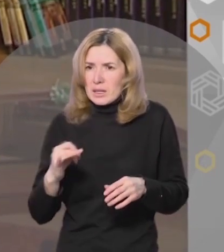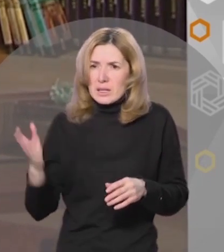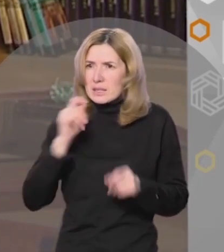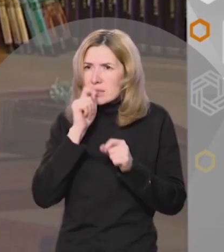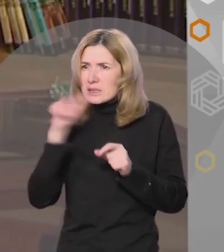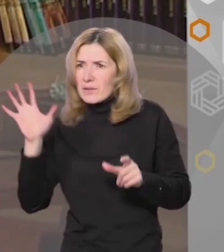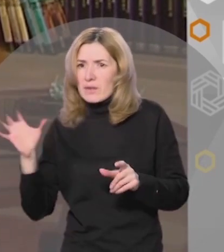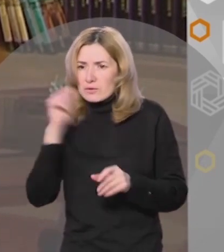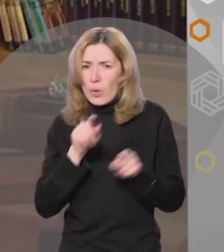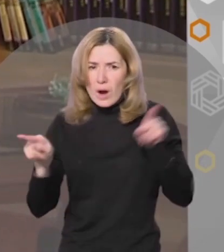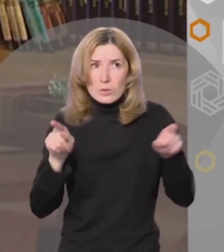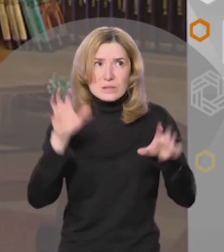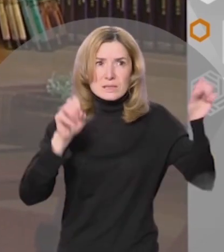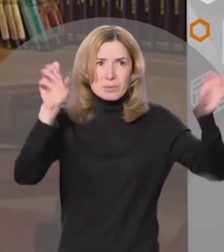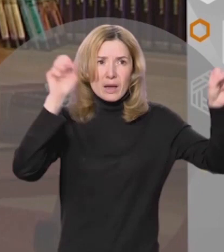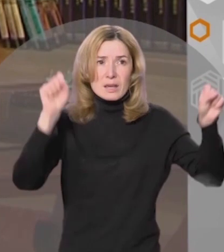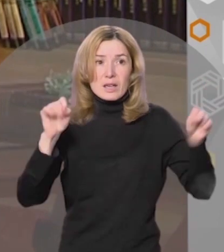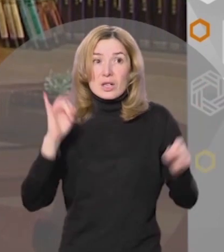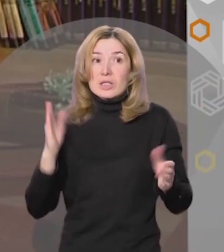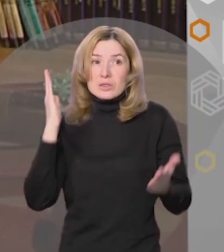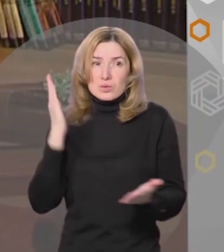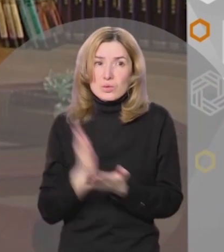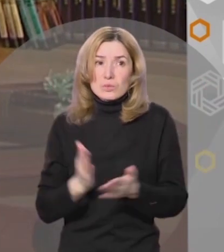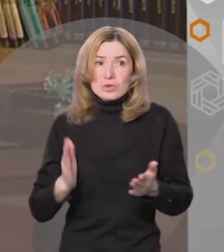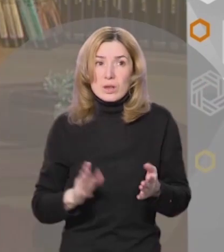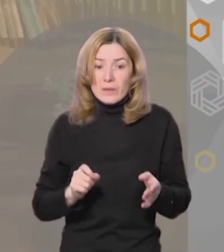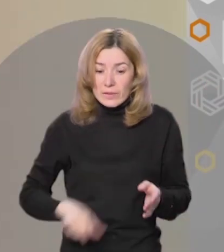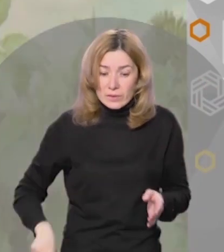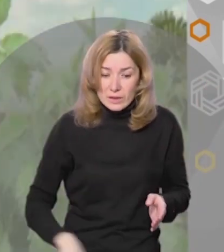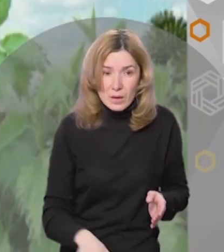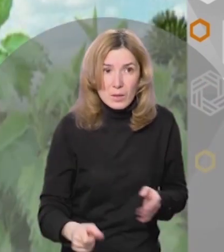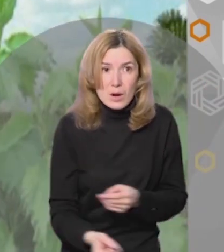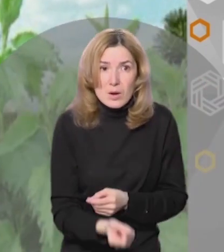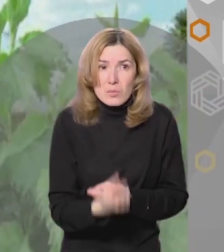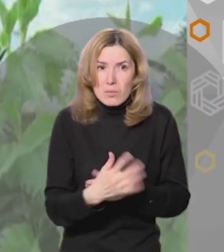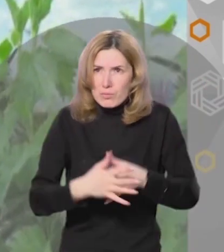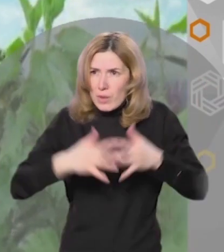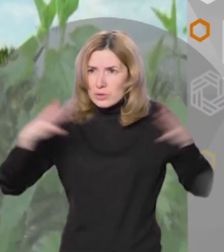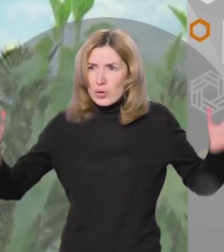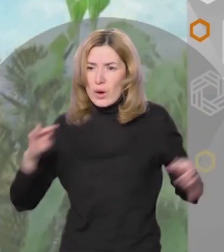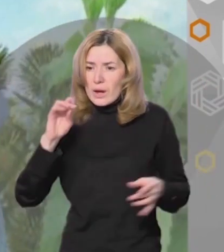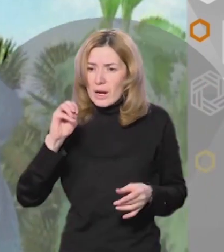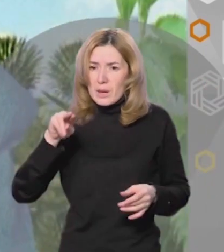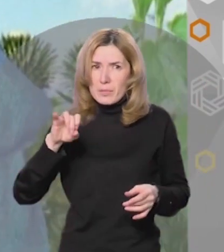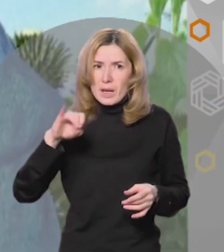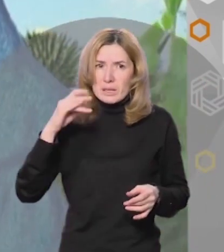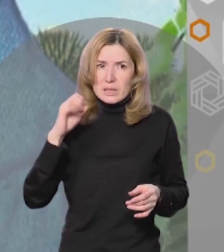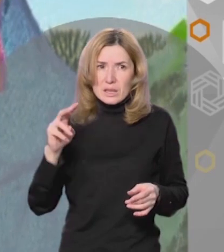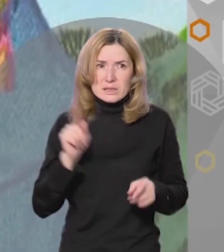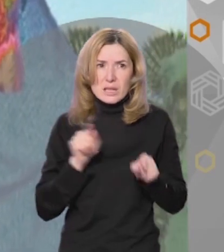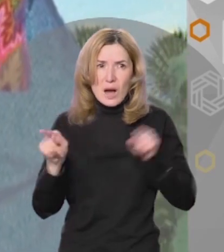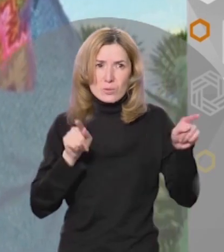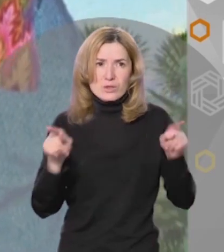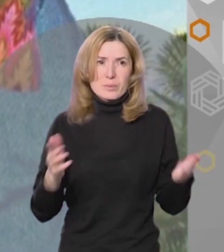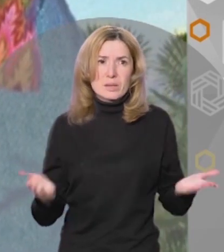зевай, всех колючками цепляй!» И тут же над тропинкой появился большущий репейник, уже с